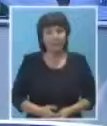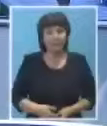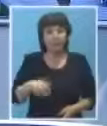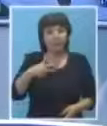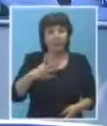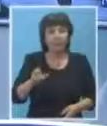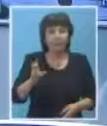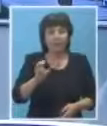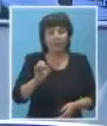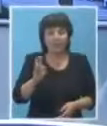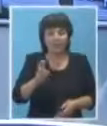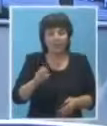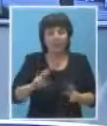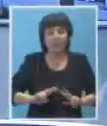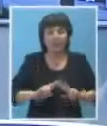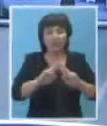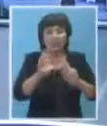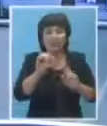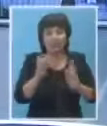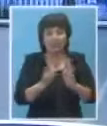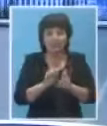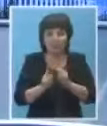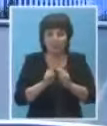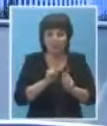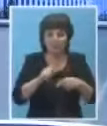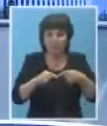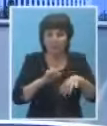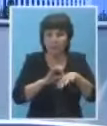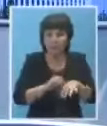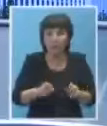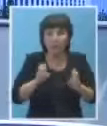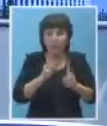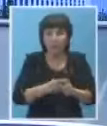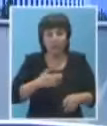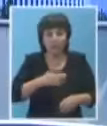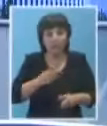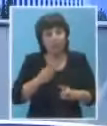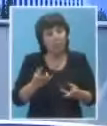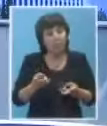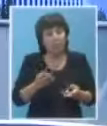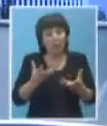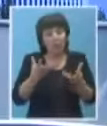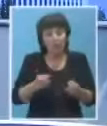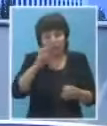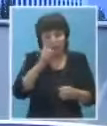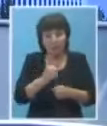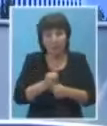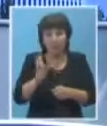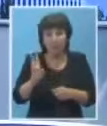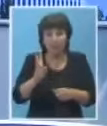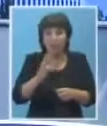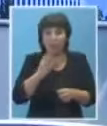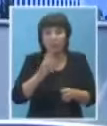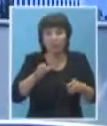30 қазанда Астанада Сирия келіссөздерінің кезекті раунды өтеді. Және осы шарада қауіпсіздікке аса мән берілуі қажет. Бүгін елбасы Нұрсұлтан Назарбаев